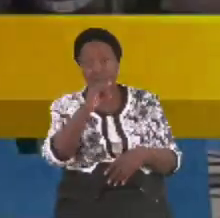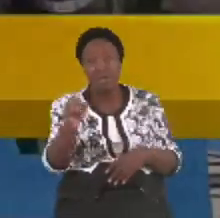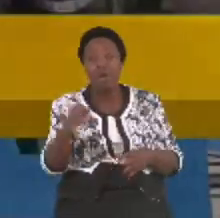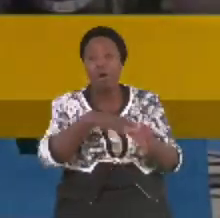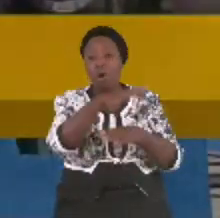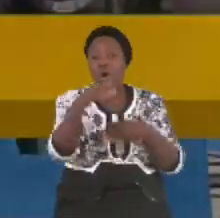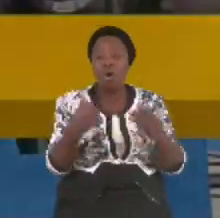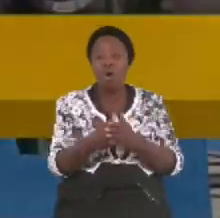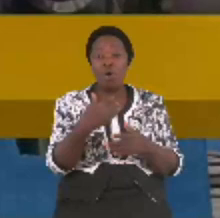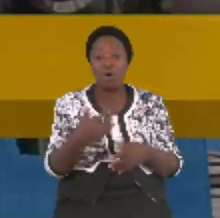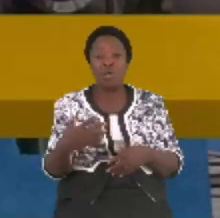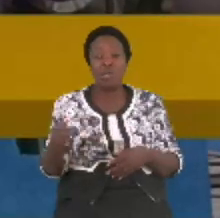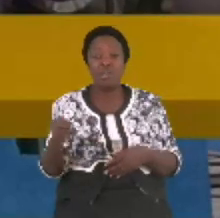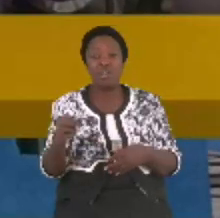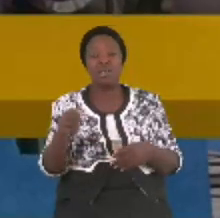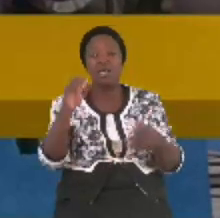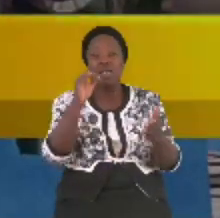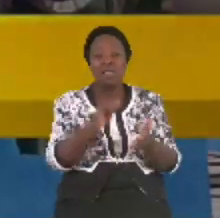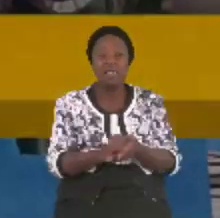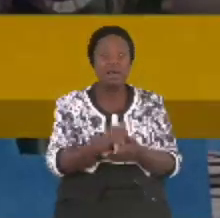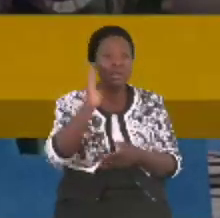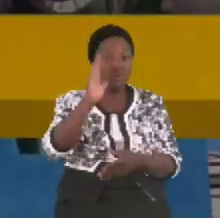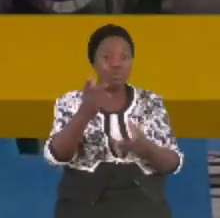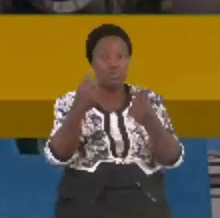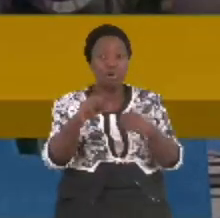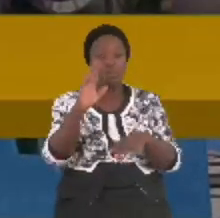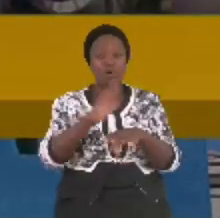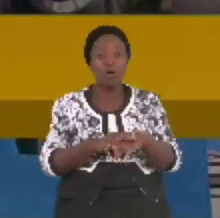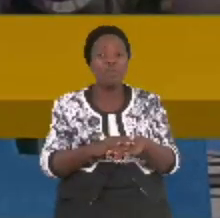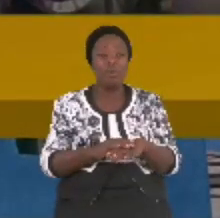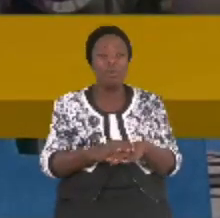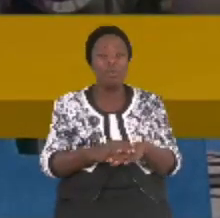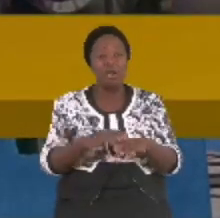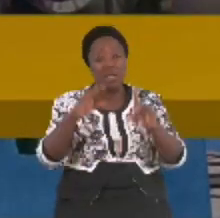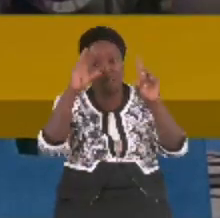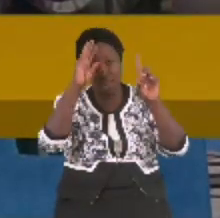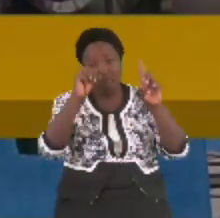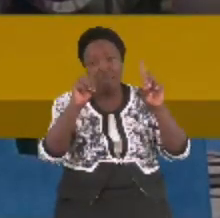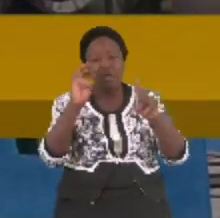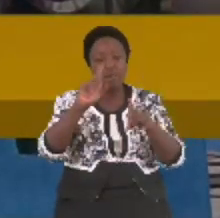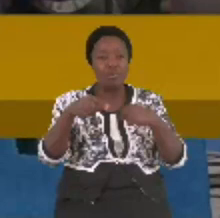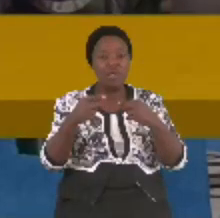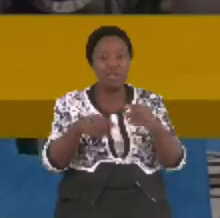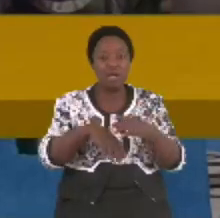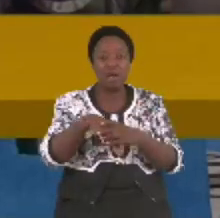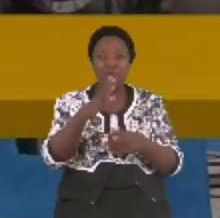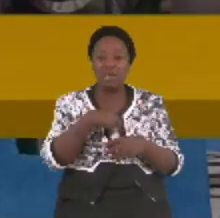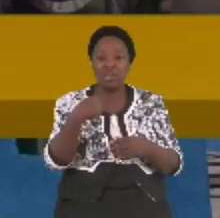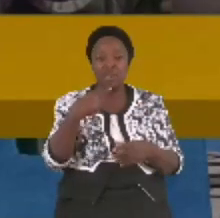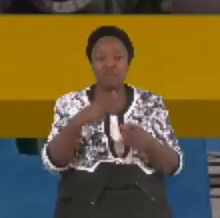lui arriver, s'avança et leur dit, qui cherchez-vous?